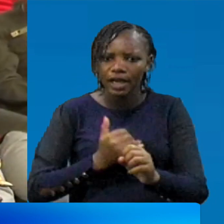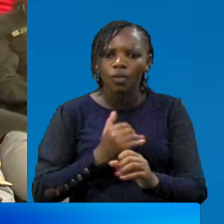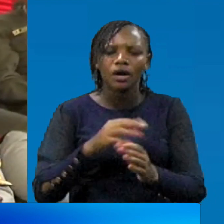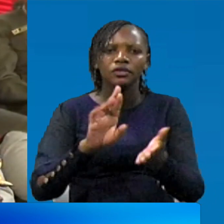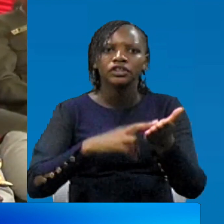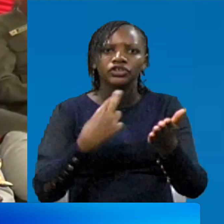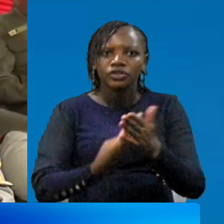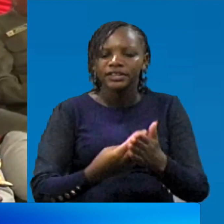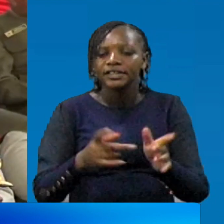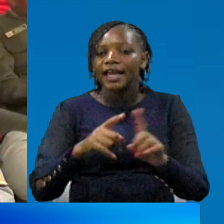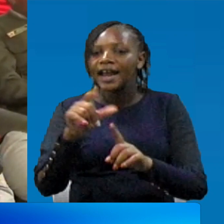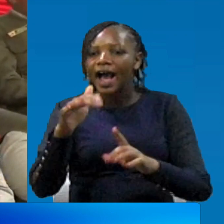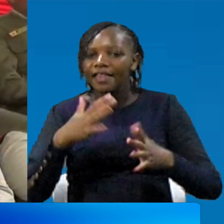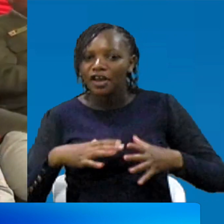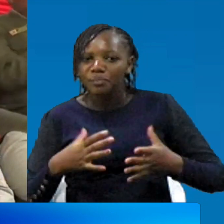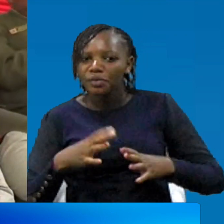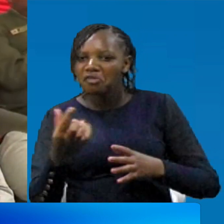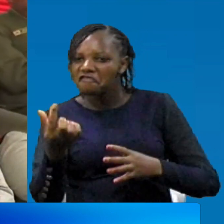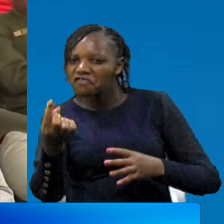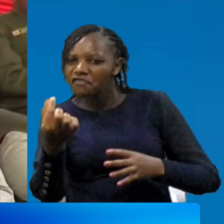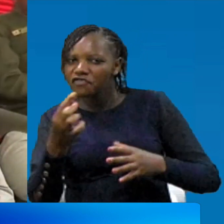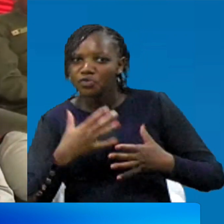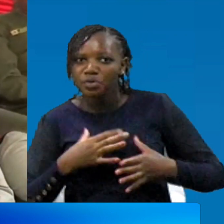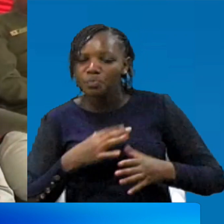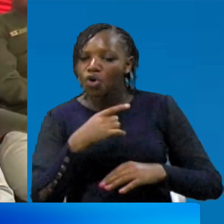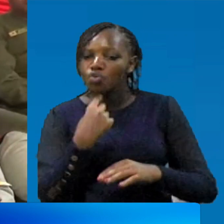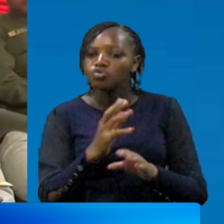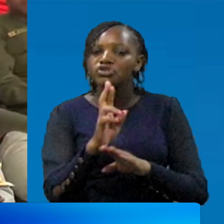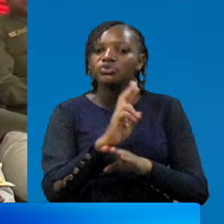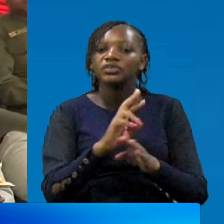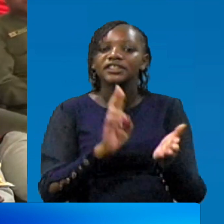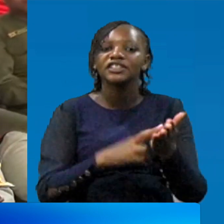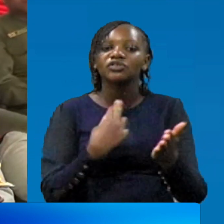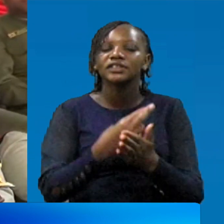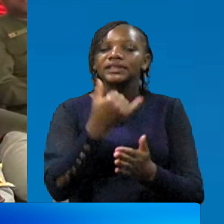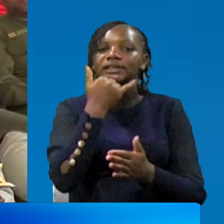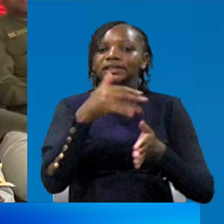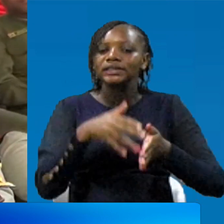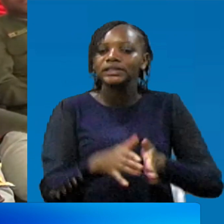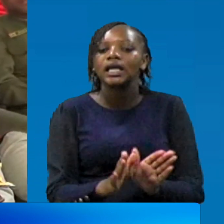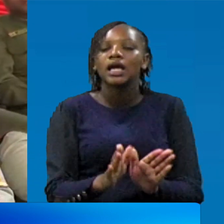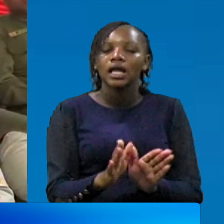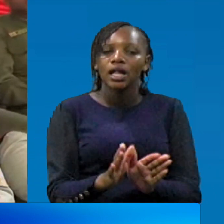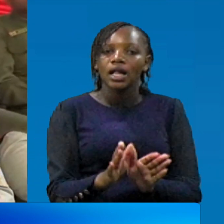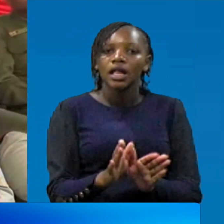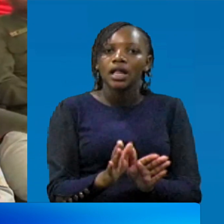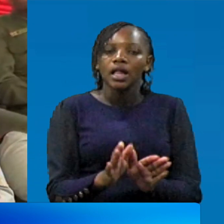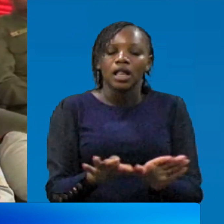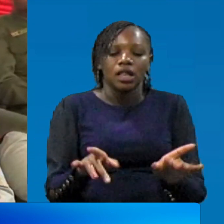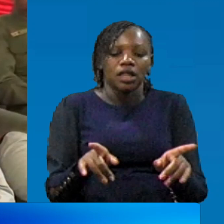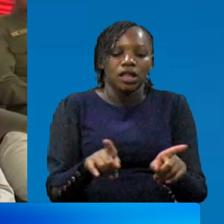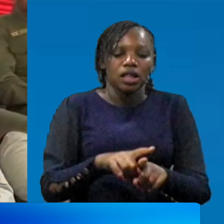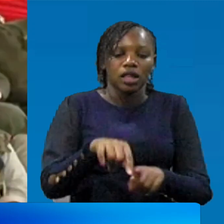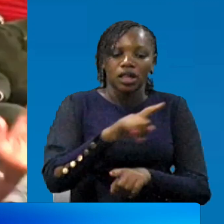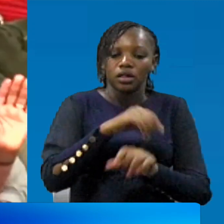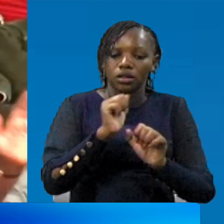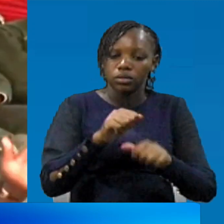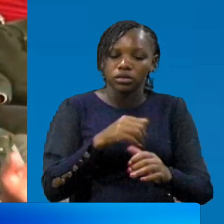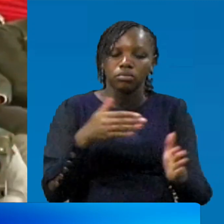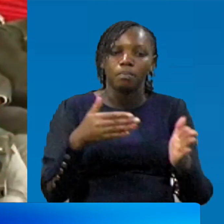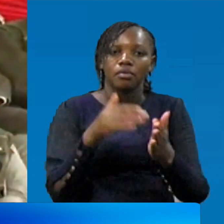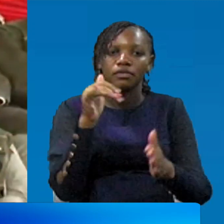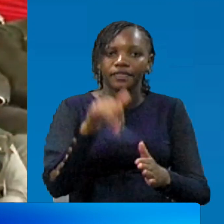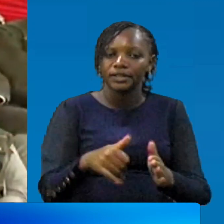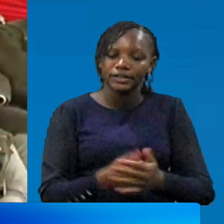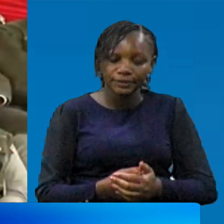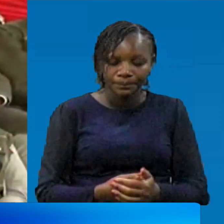wachache ambao wametumia hizo rasilimali kwa njia isiyofaa tuweze kuwazuia. I have already